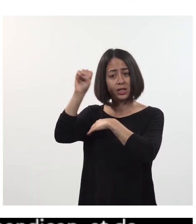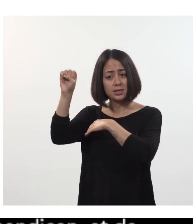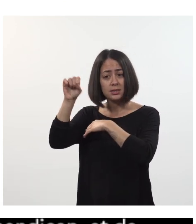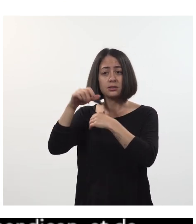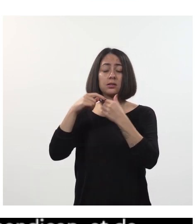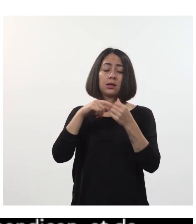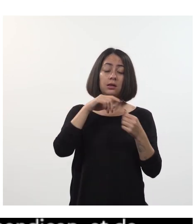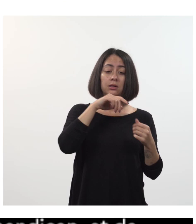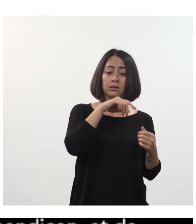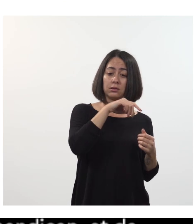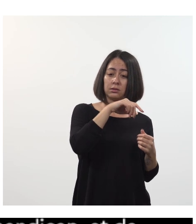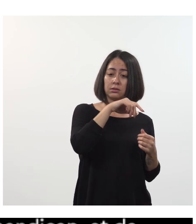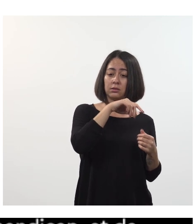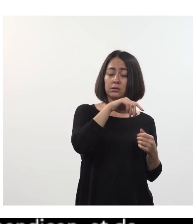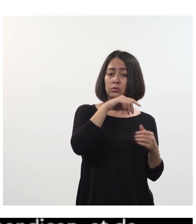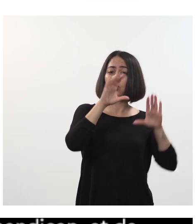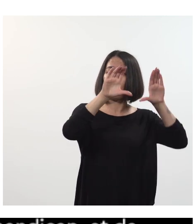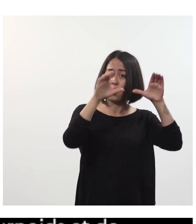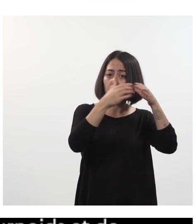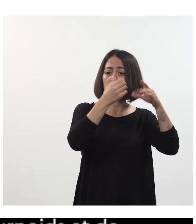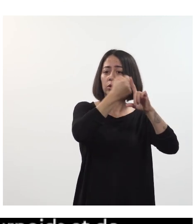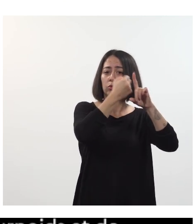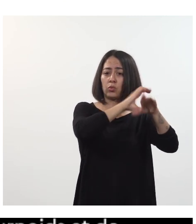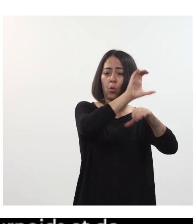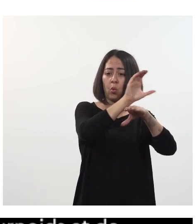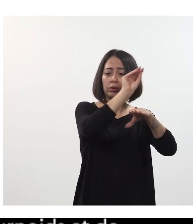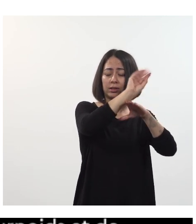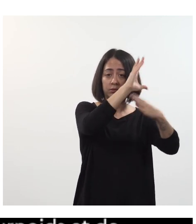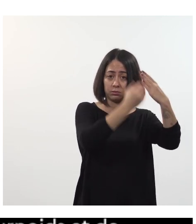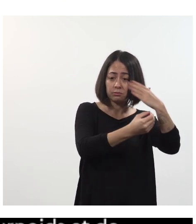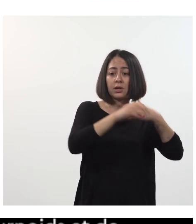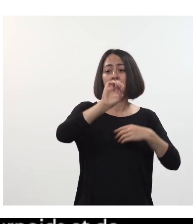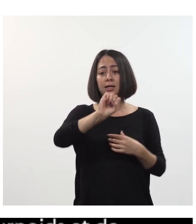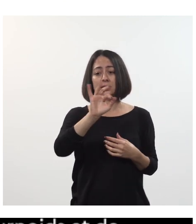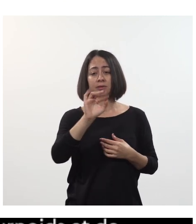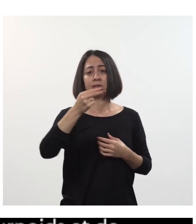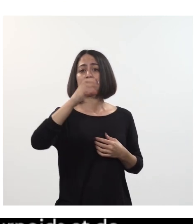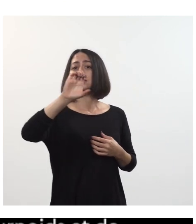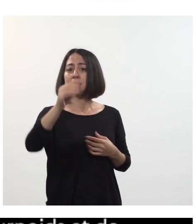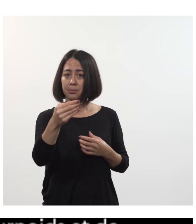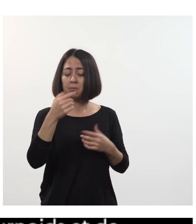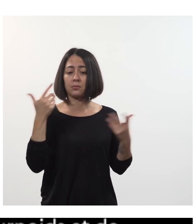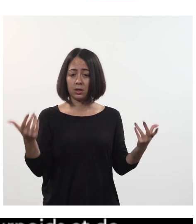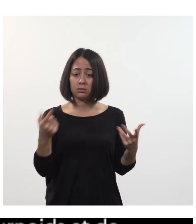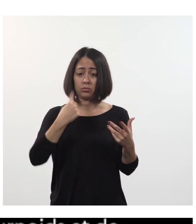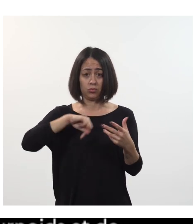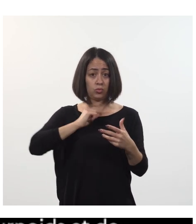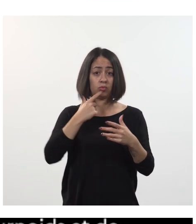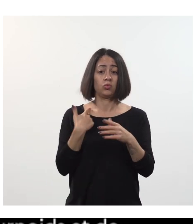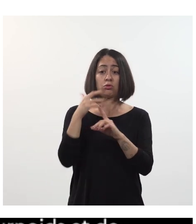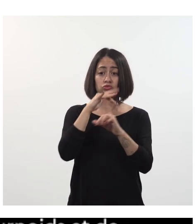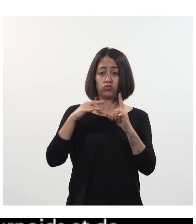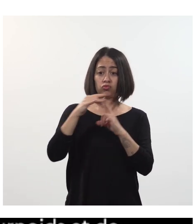SFNCM, du collectif de lutte contre la dénutrition, du Plan national nutrition santé, de la Société française de